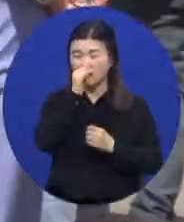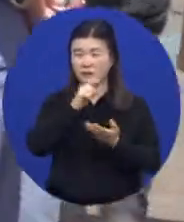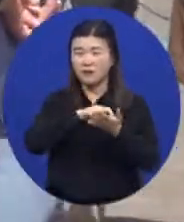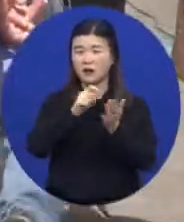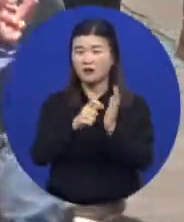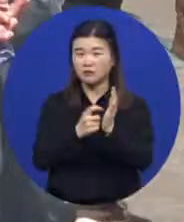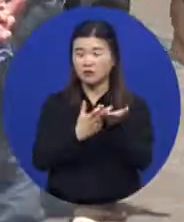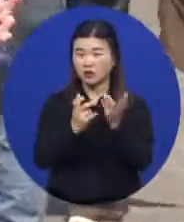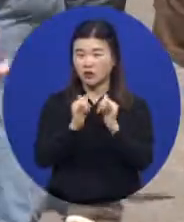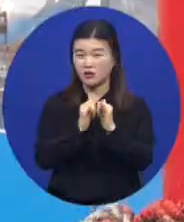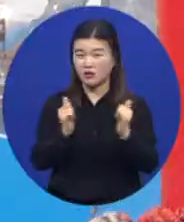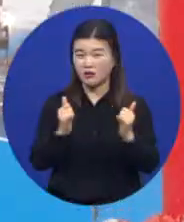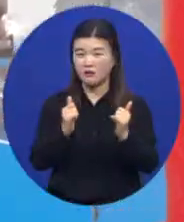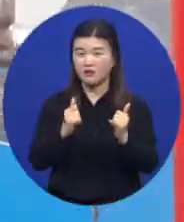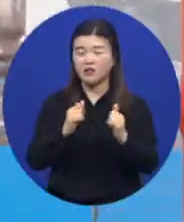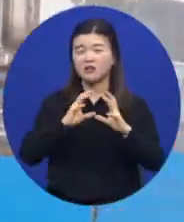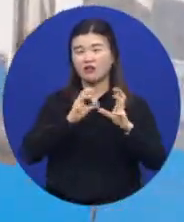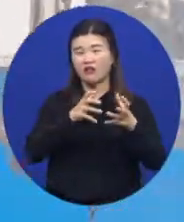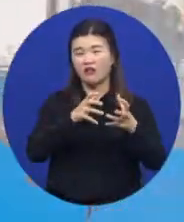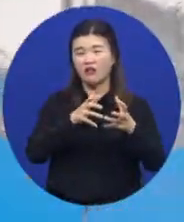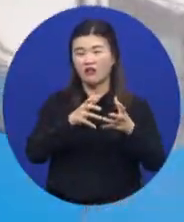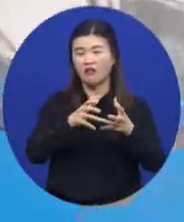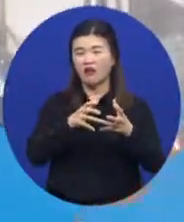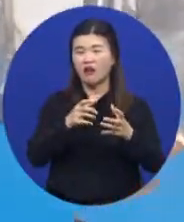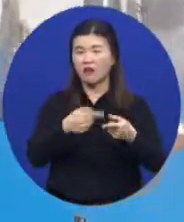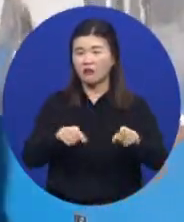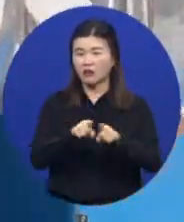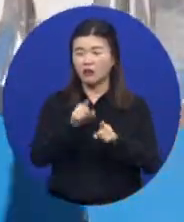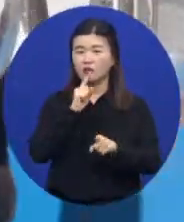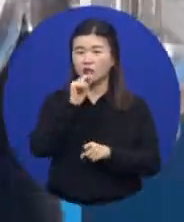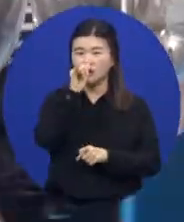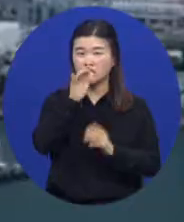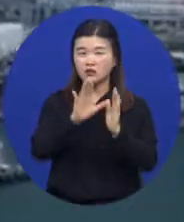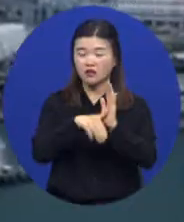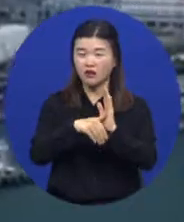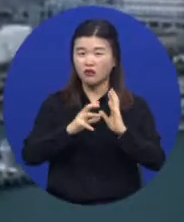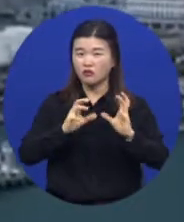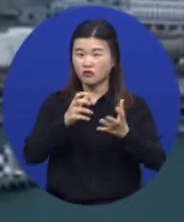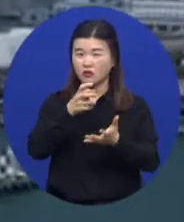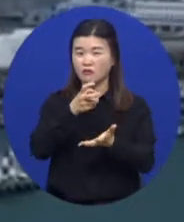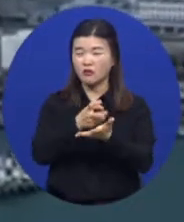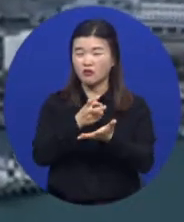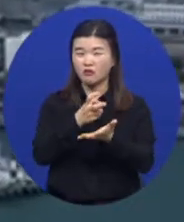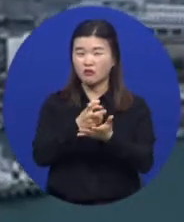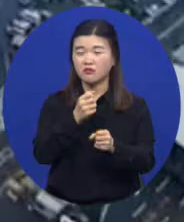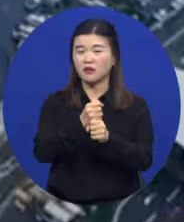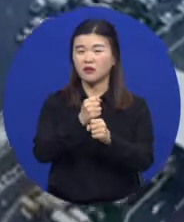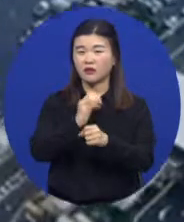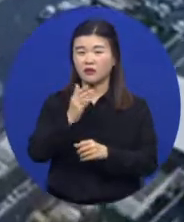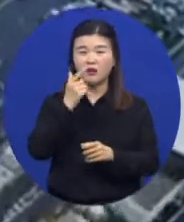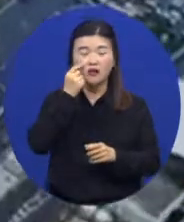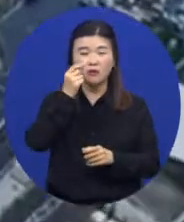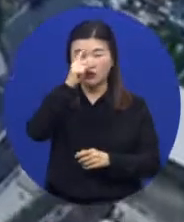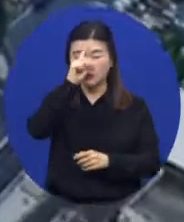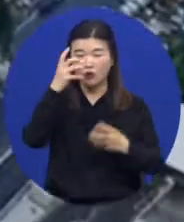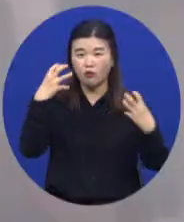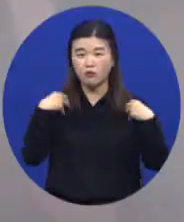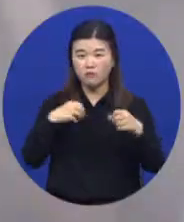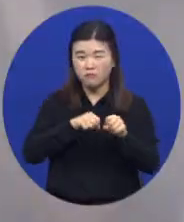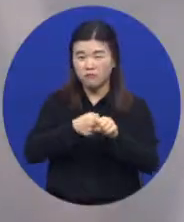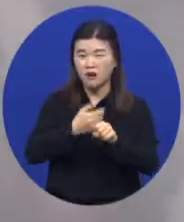제주 어민들이 이들 나라의 어민들과 함께 소송을 내면 국제적인 여론을 환기시켜 일본